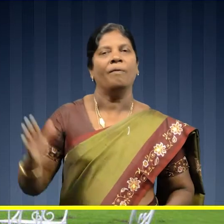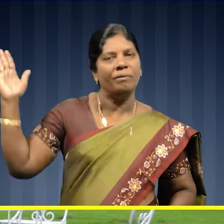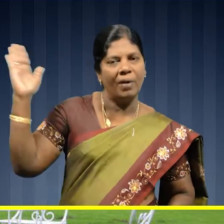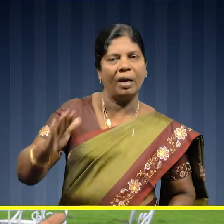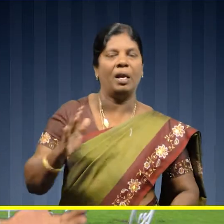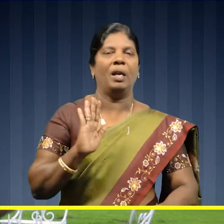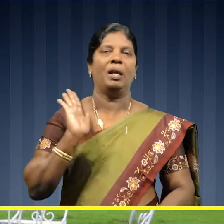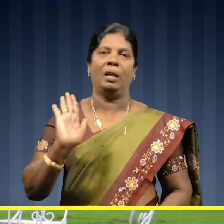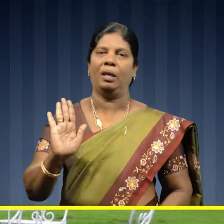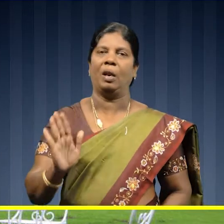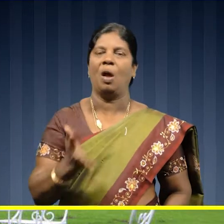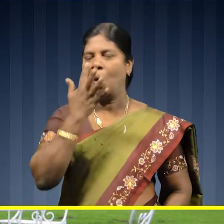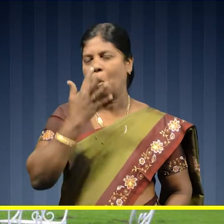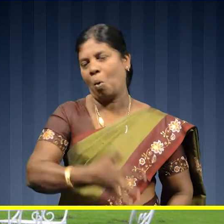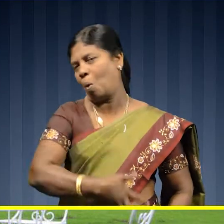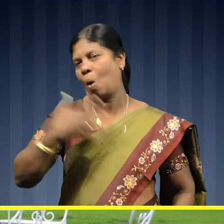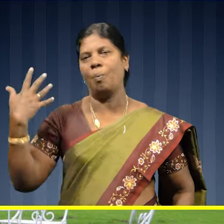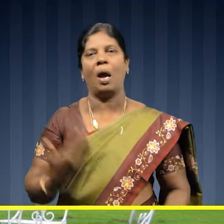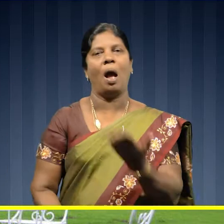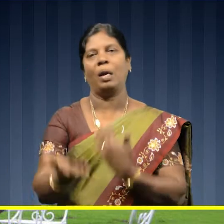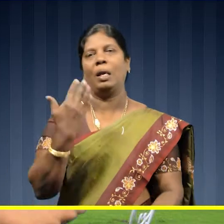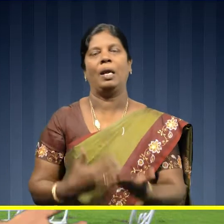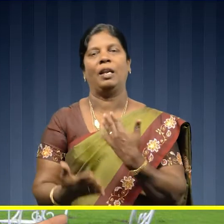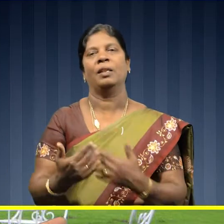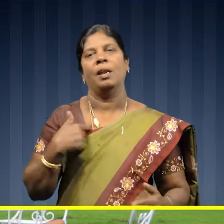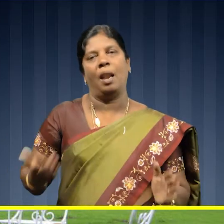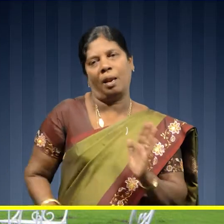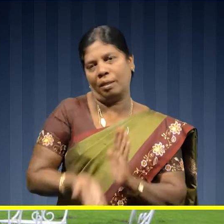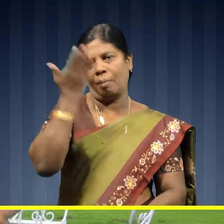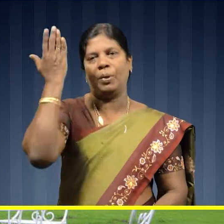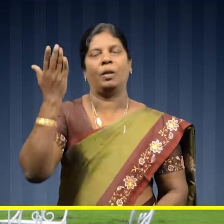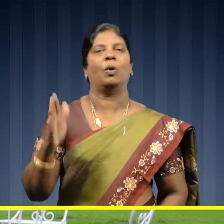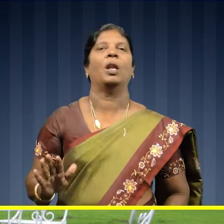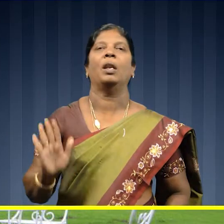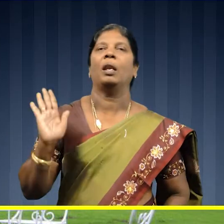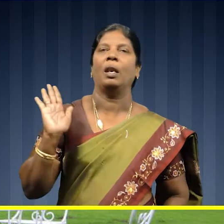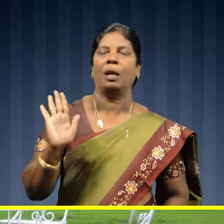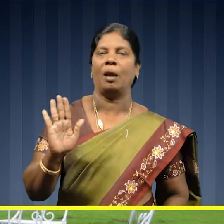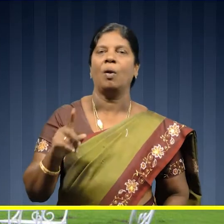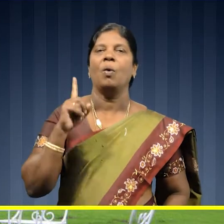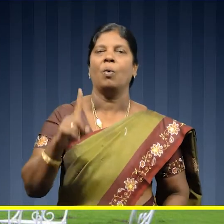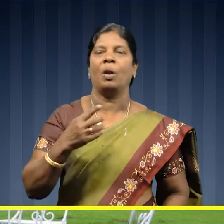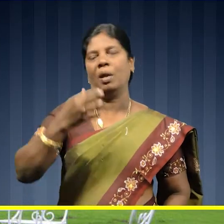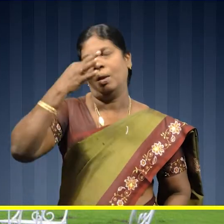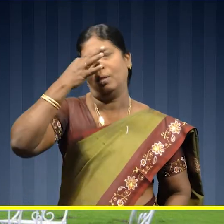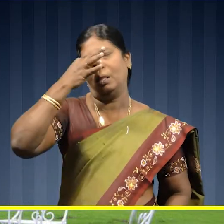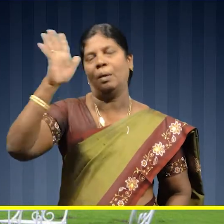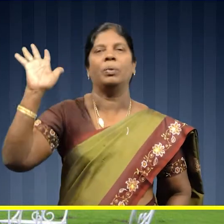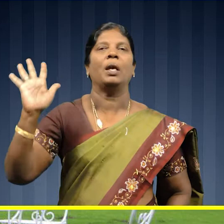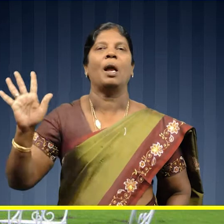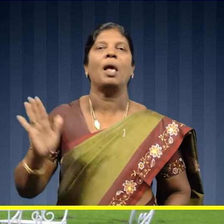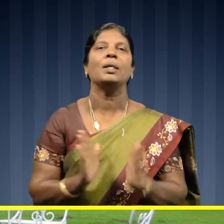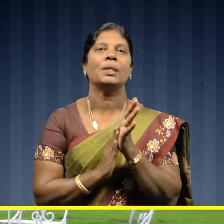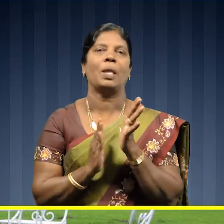மன்னிக்கப்பட்டதினாலே ஒரு வரவிருக்கிற பெரிய கோபாக்கினியிலிருந்து நான் தப்பித்து கொண்டேன் என்கிற